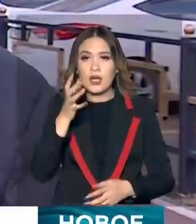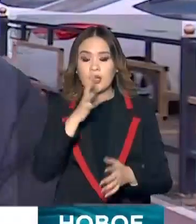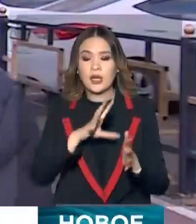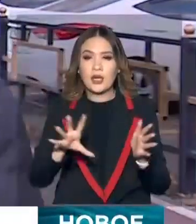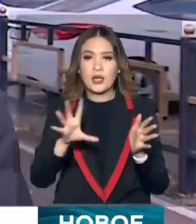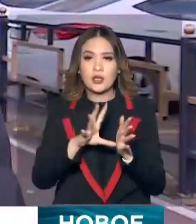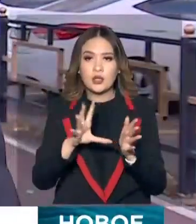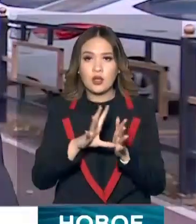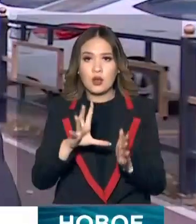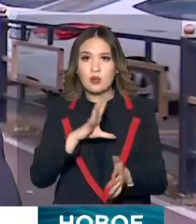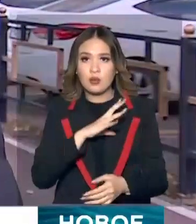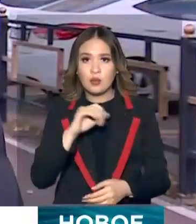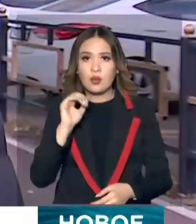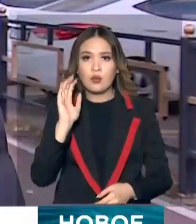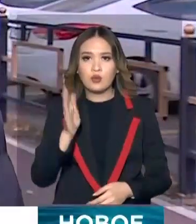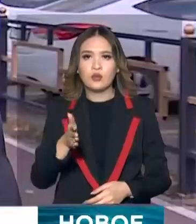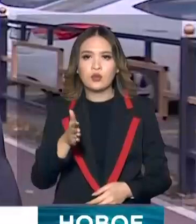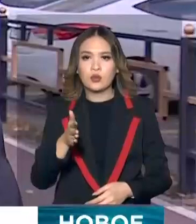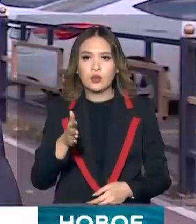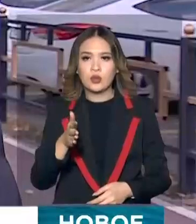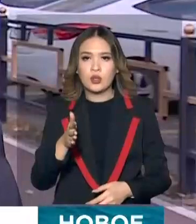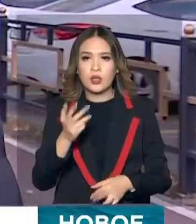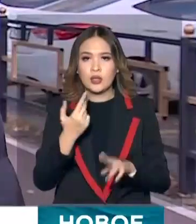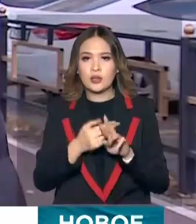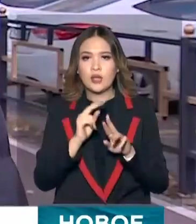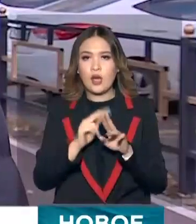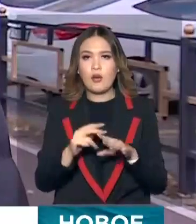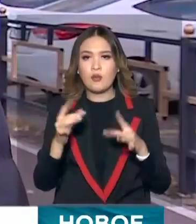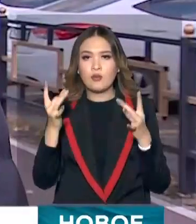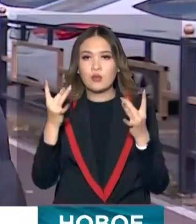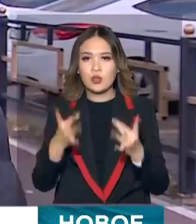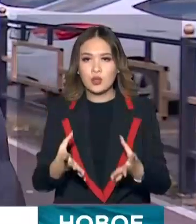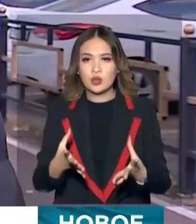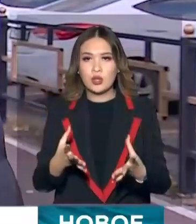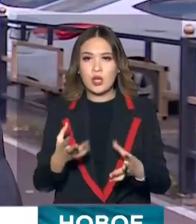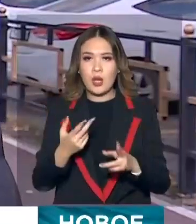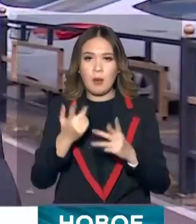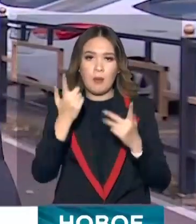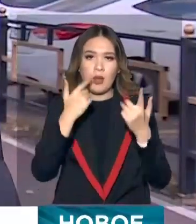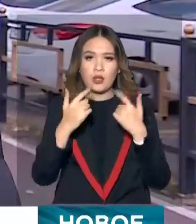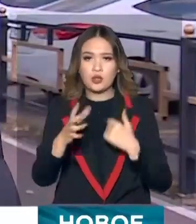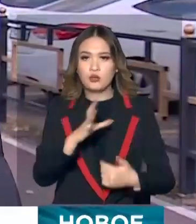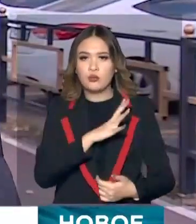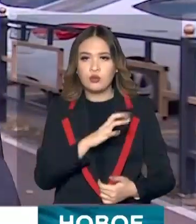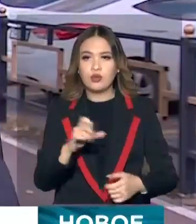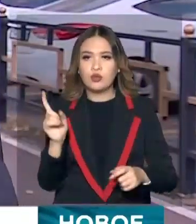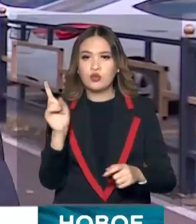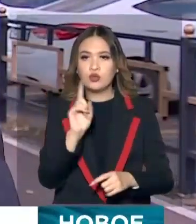энергетики, скорее всего, будут выходить, уже просто, с плачем неким, потому что,